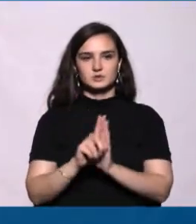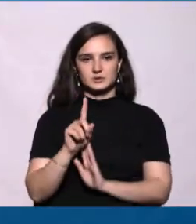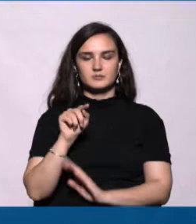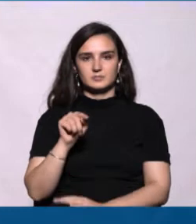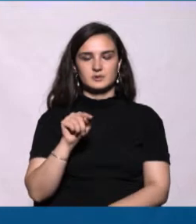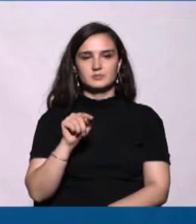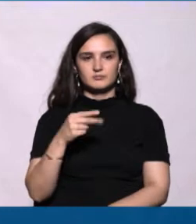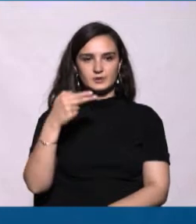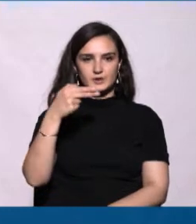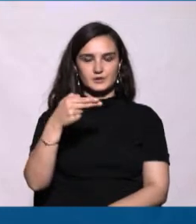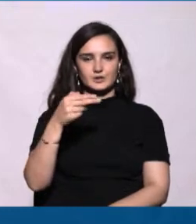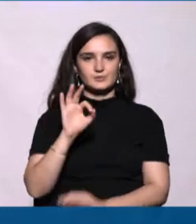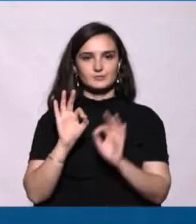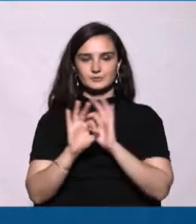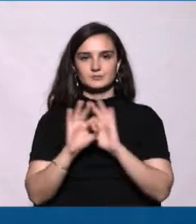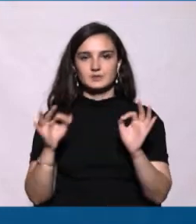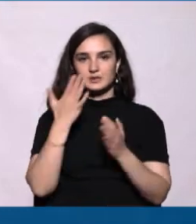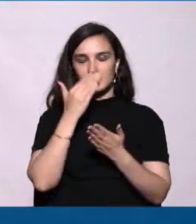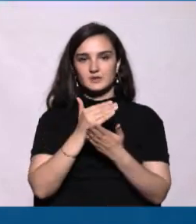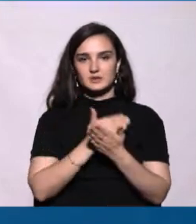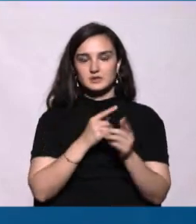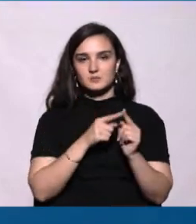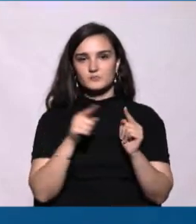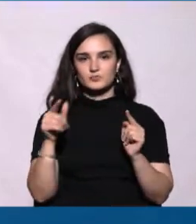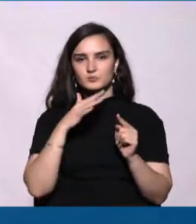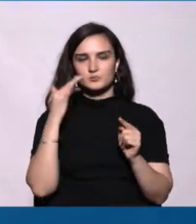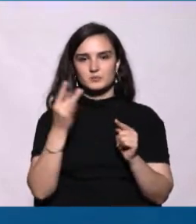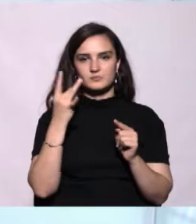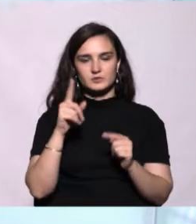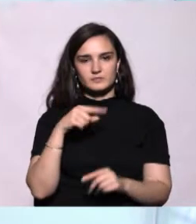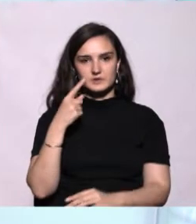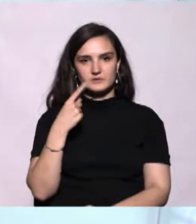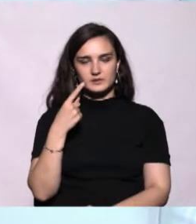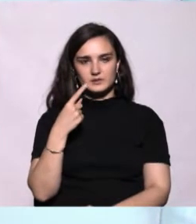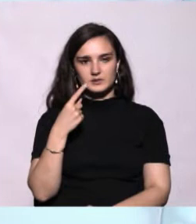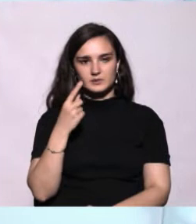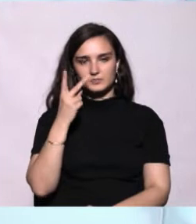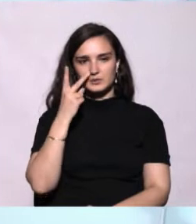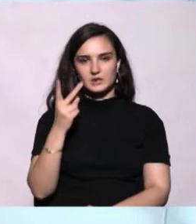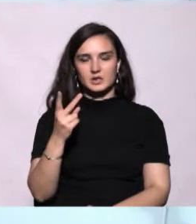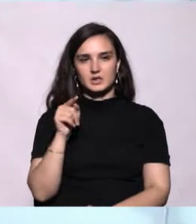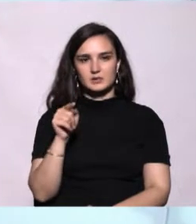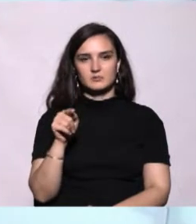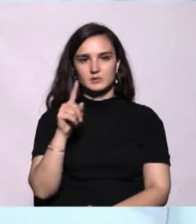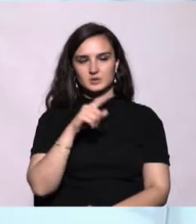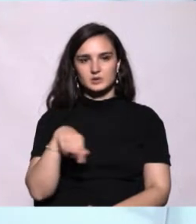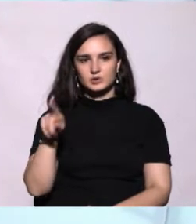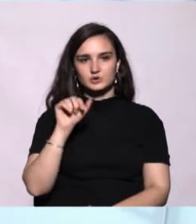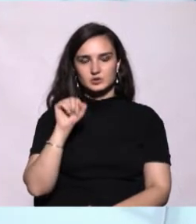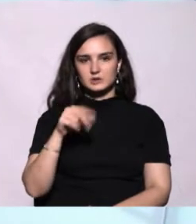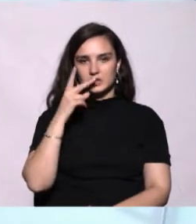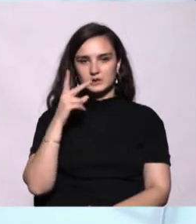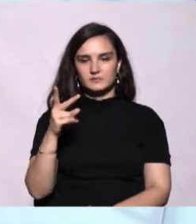H. Super job. გაკვეთილის განმავლობაში ბევრჯერ ვახსენე. Look at the board and you can